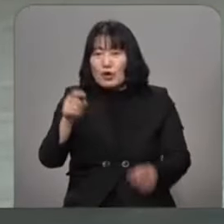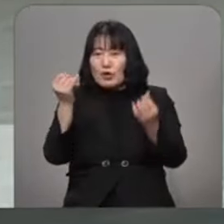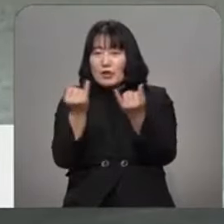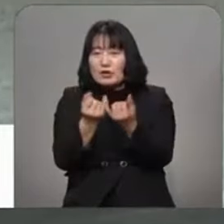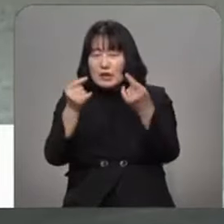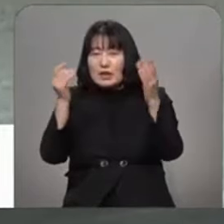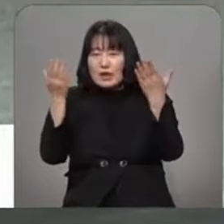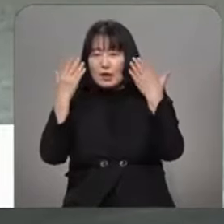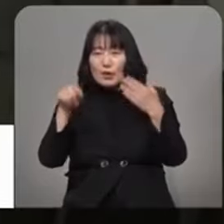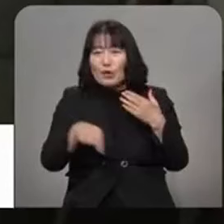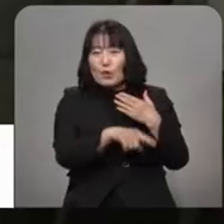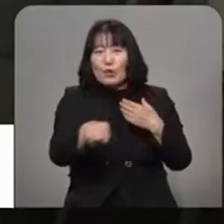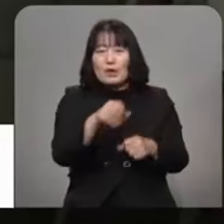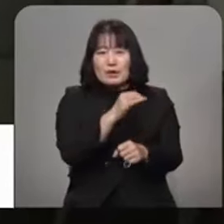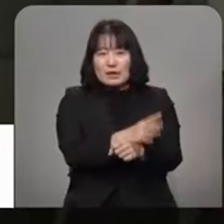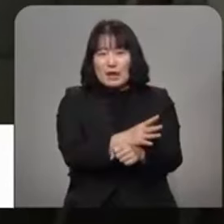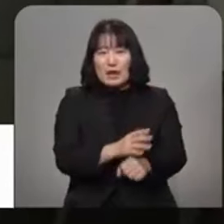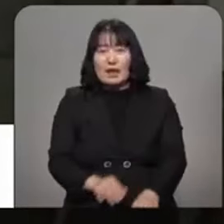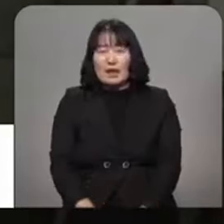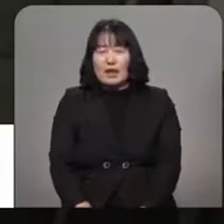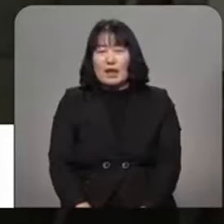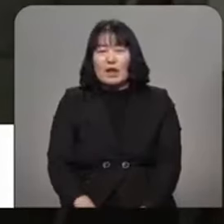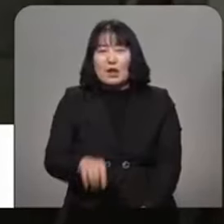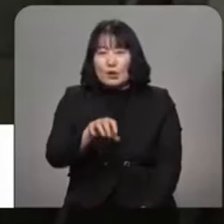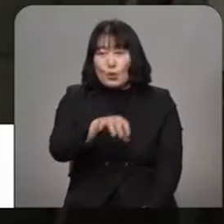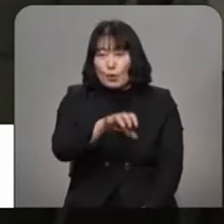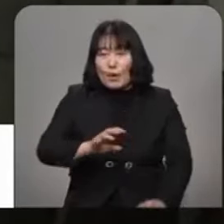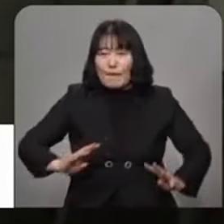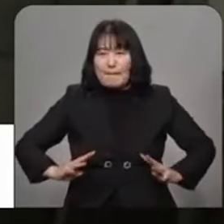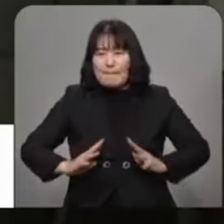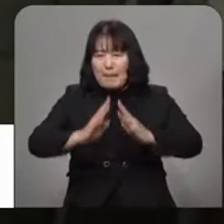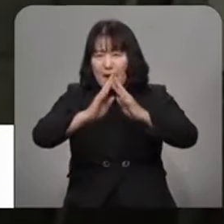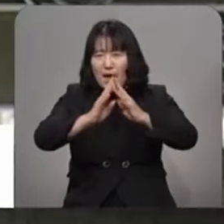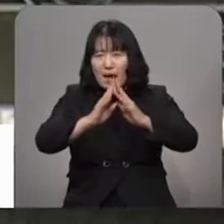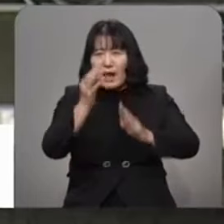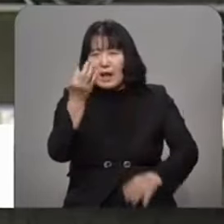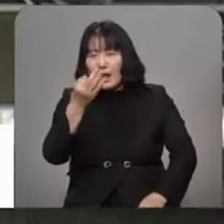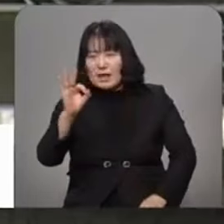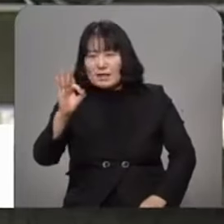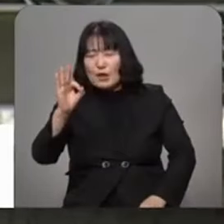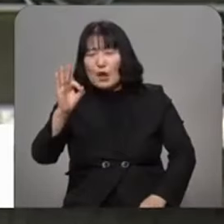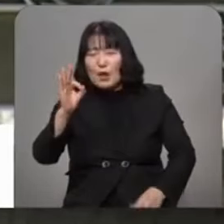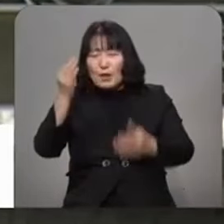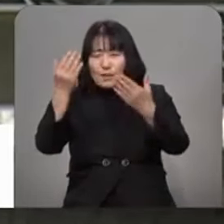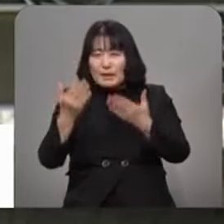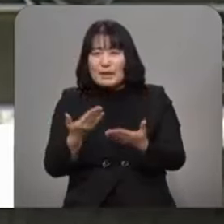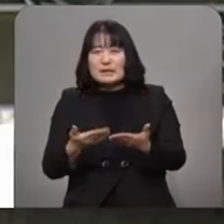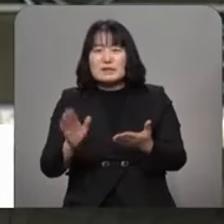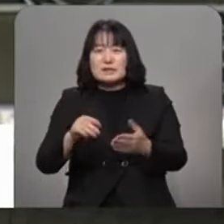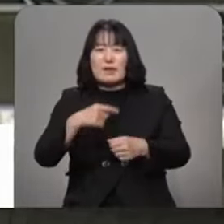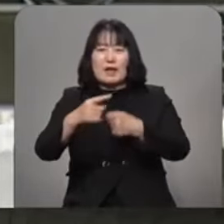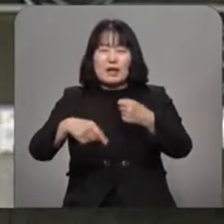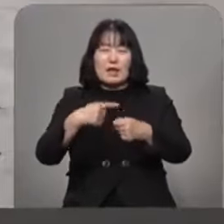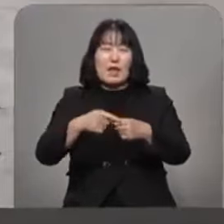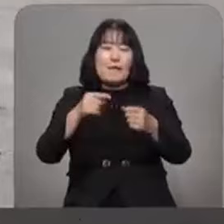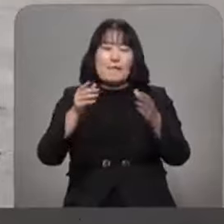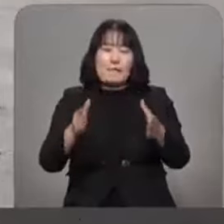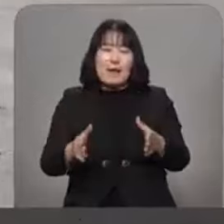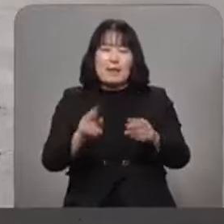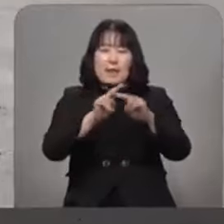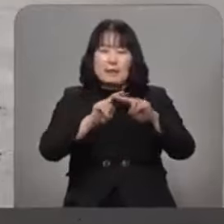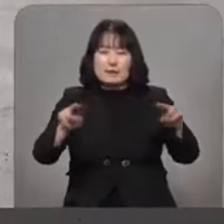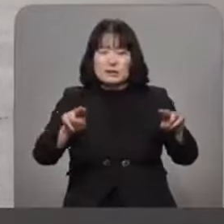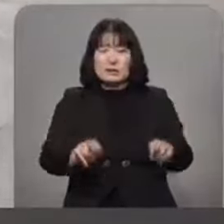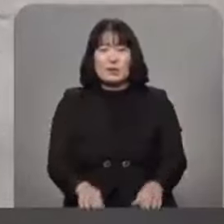2016년 말 교육부로부터 평창캠퍼스 걸립 승인을 받았지만 1년 만에 개교 승인이 취소됐습니다